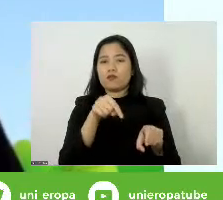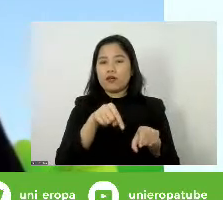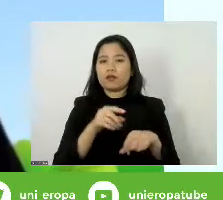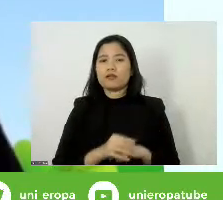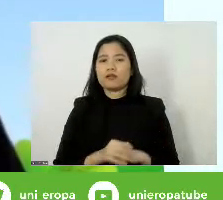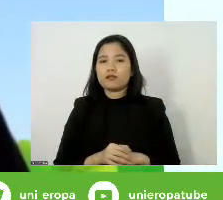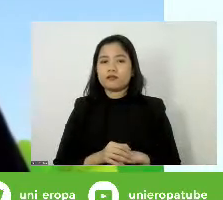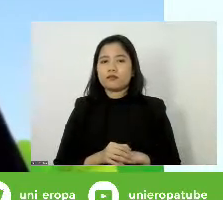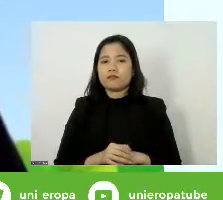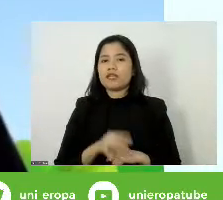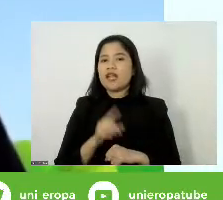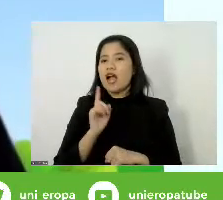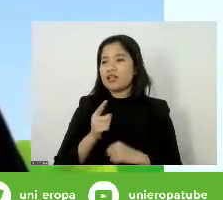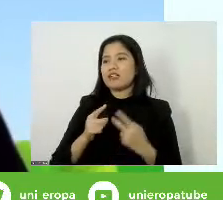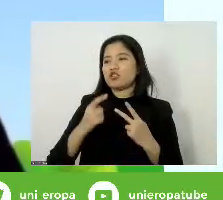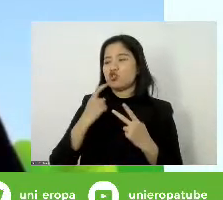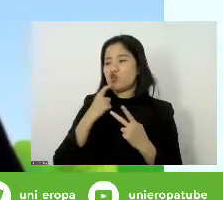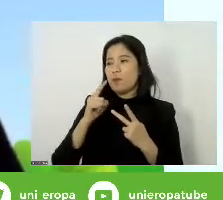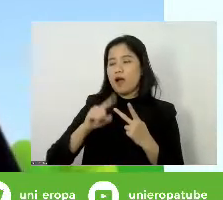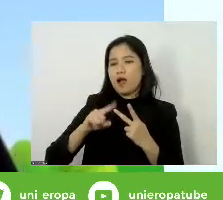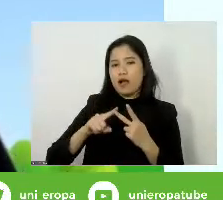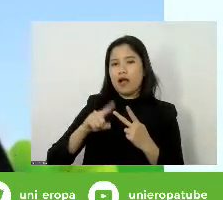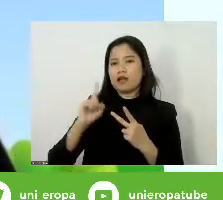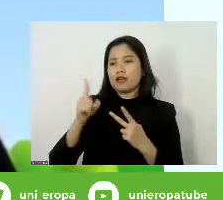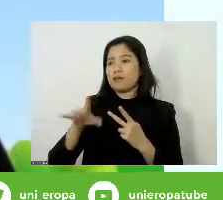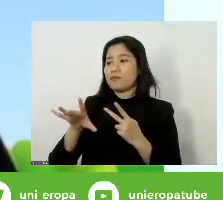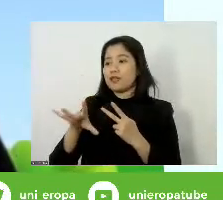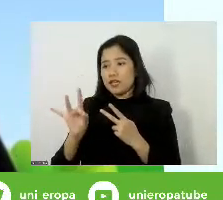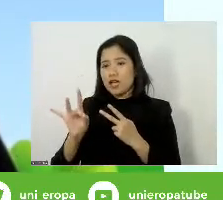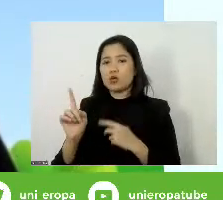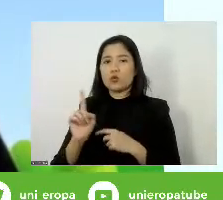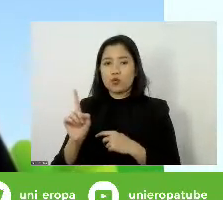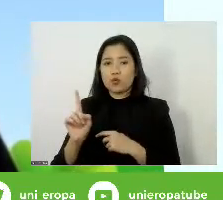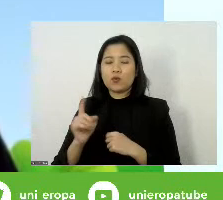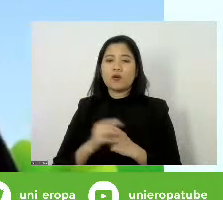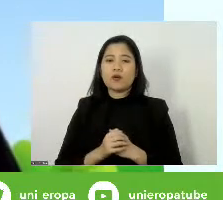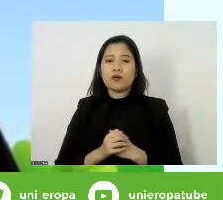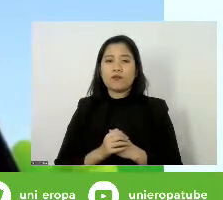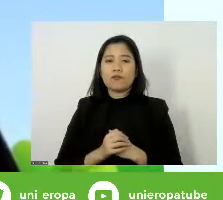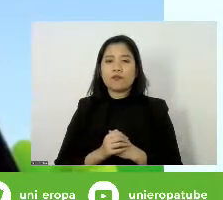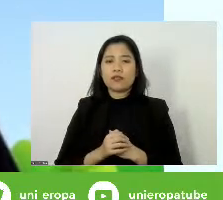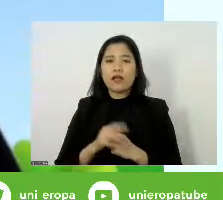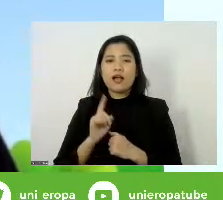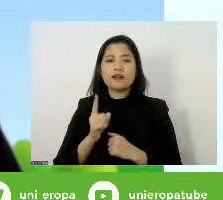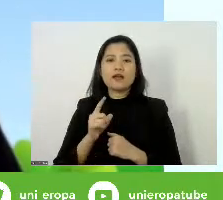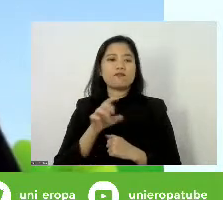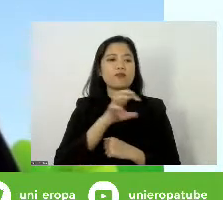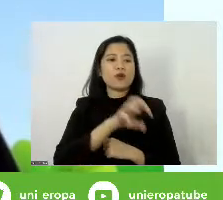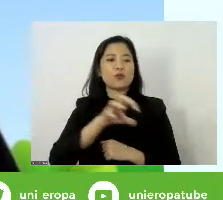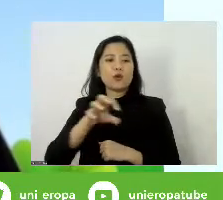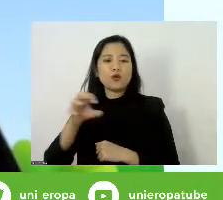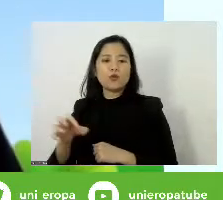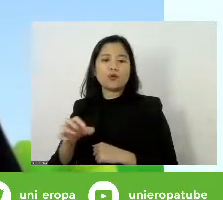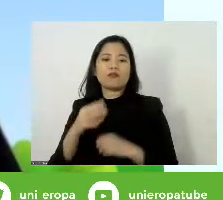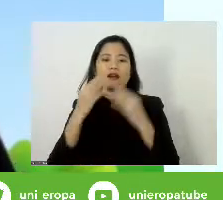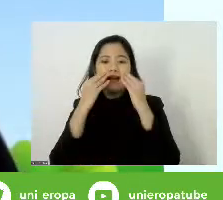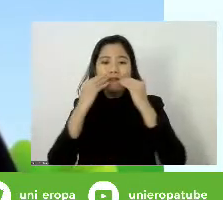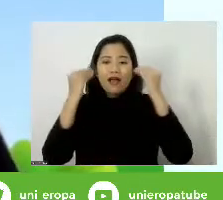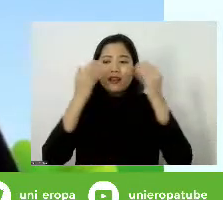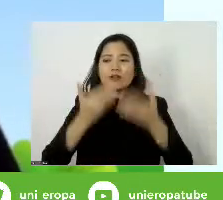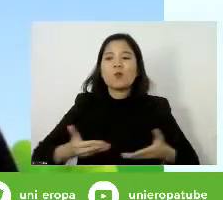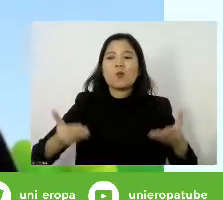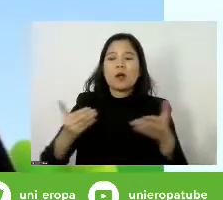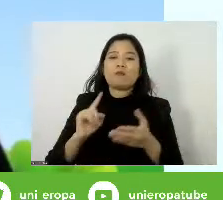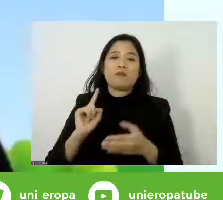lalu coba buat pilihan yang bijak juga keok segala macem produk yang ramah lingkungan itu di utamain habis itu